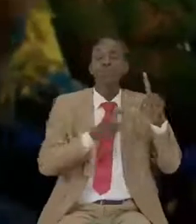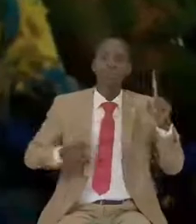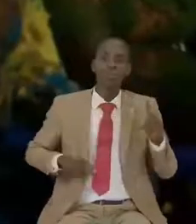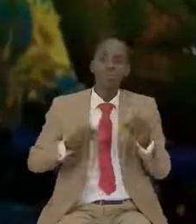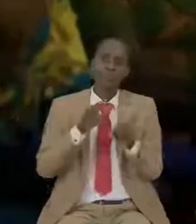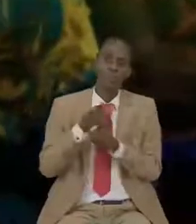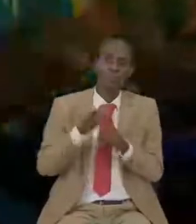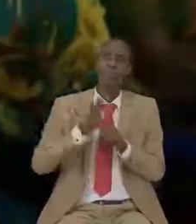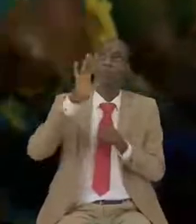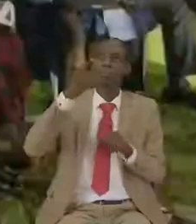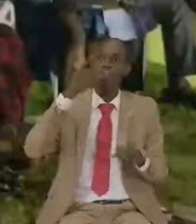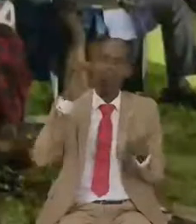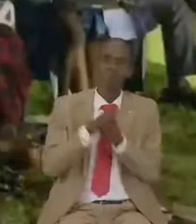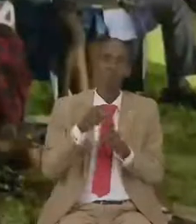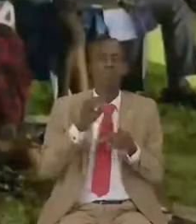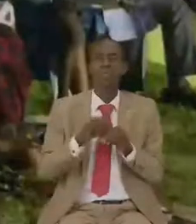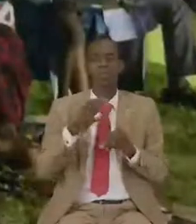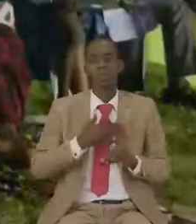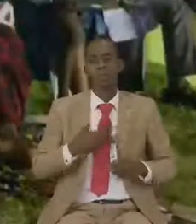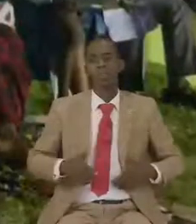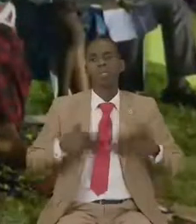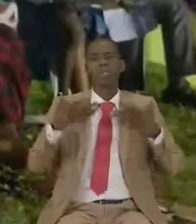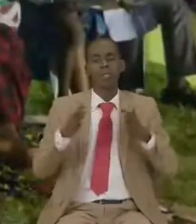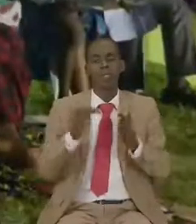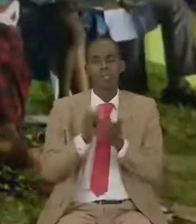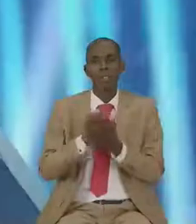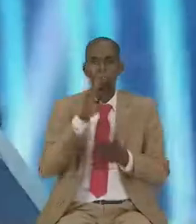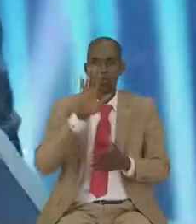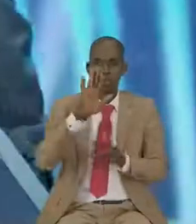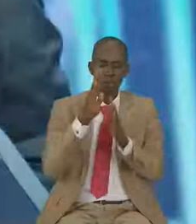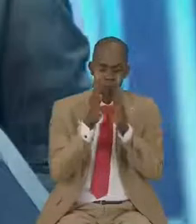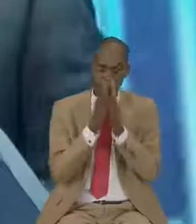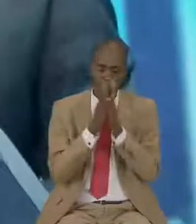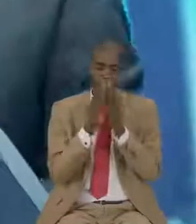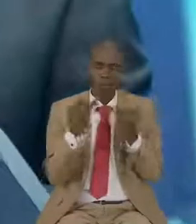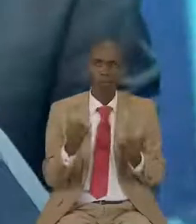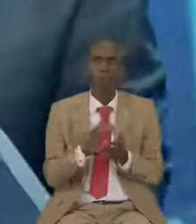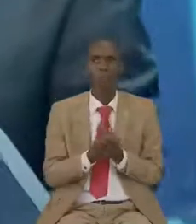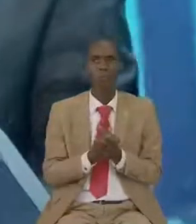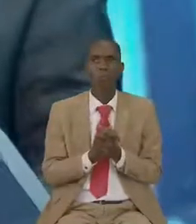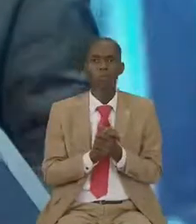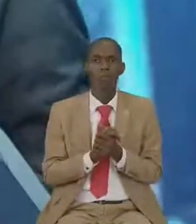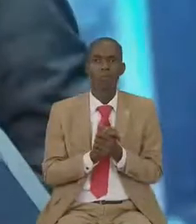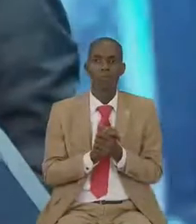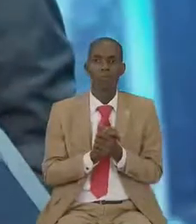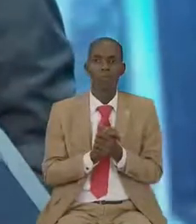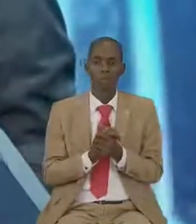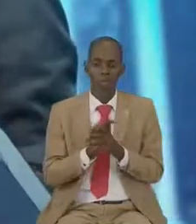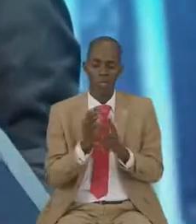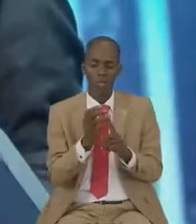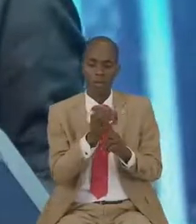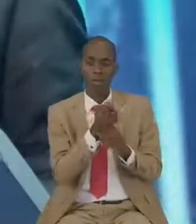soumettre complètement à toi. Seigneur Dieu, accomplis ta promesse dans ma vie. Ce doit être votre prière maintenant.